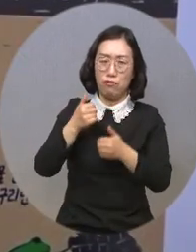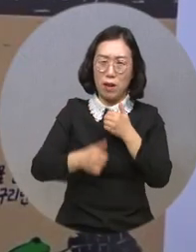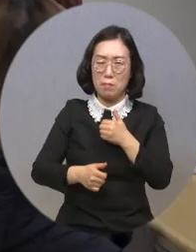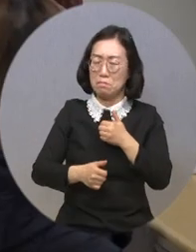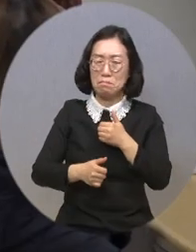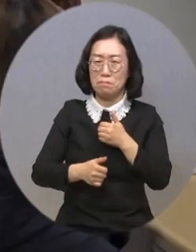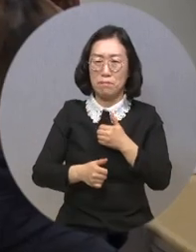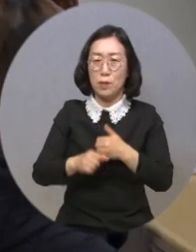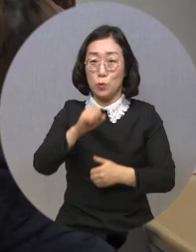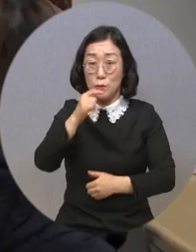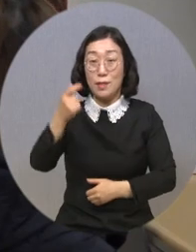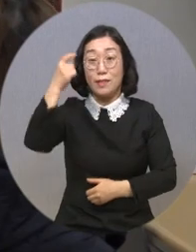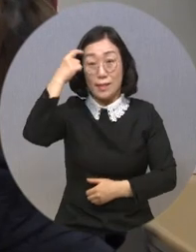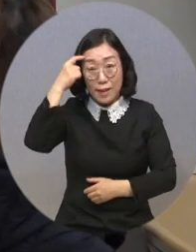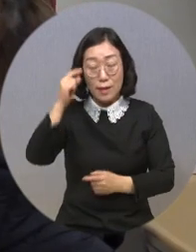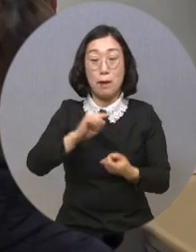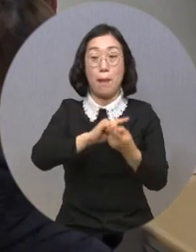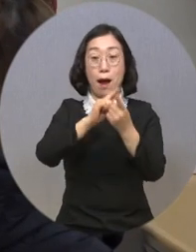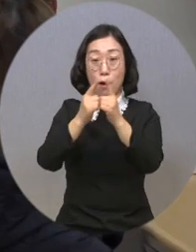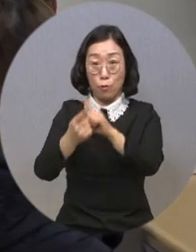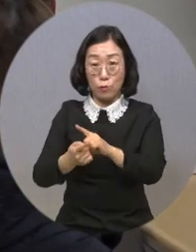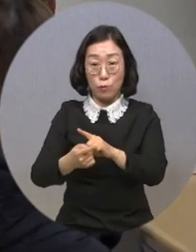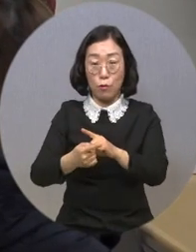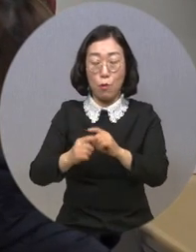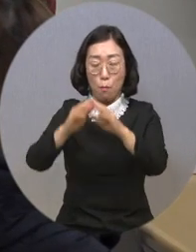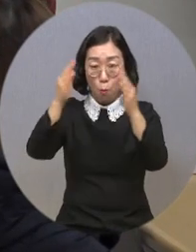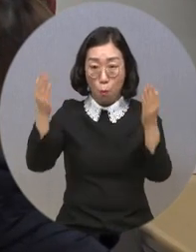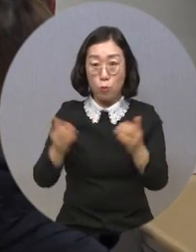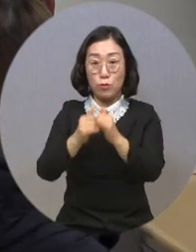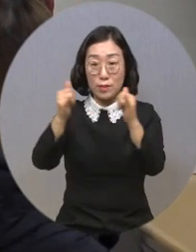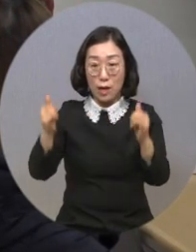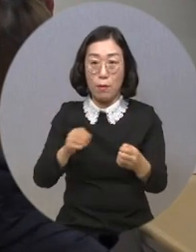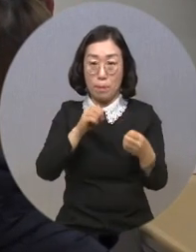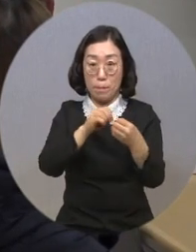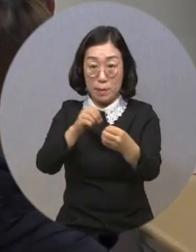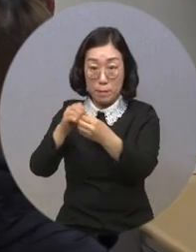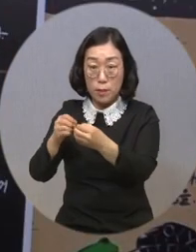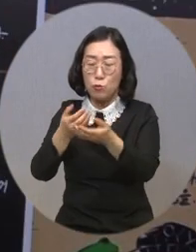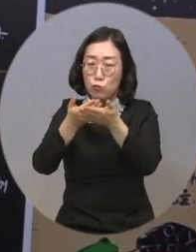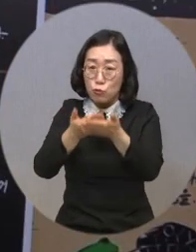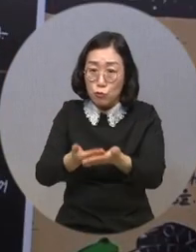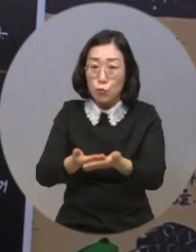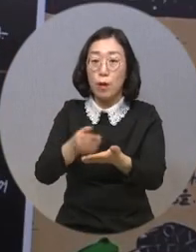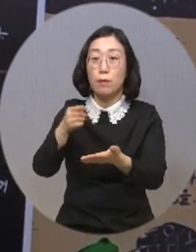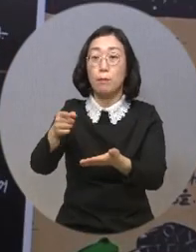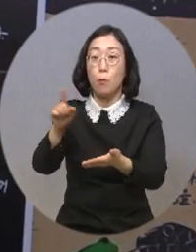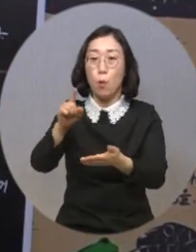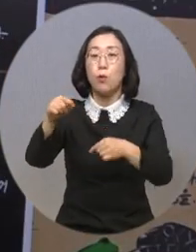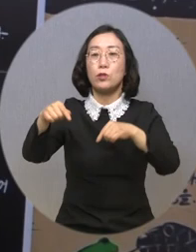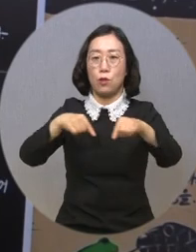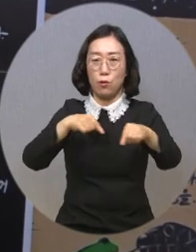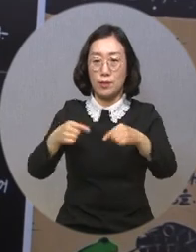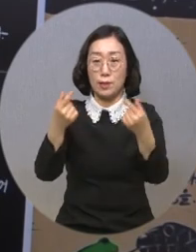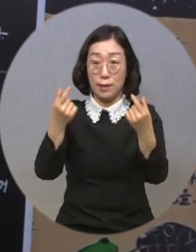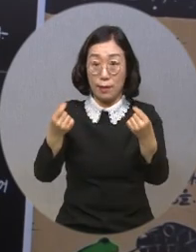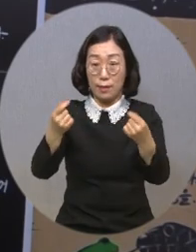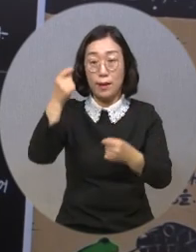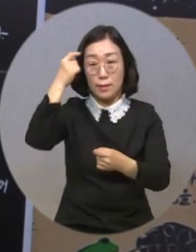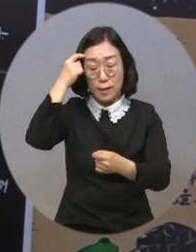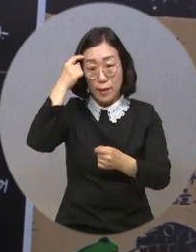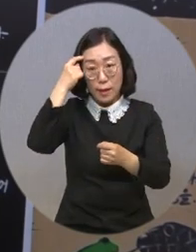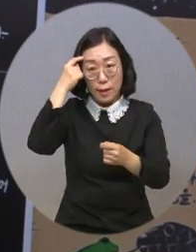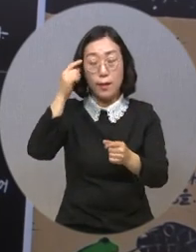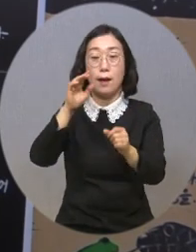인식을 깨고 우리 생활 전반에 영향을 끼치는 필연적인 행위가 바로 정치라는 사실을 일깨우고